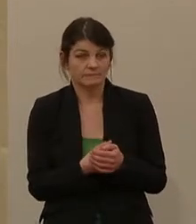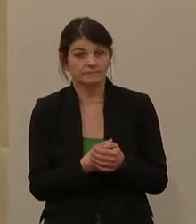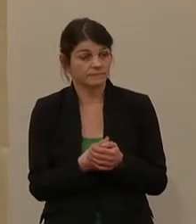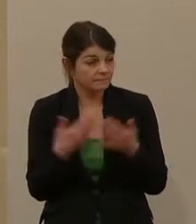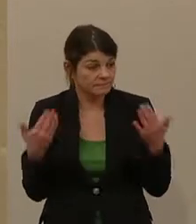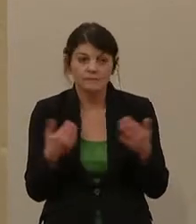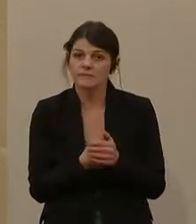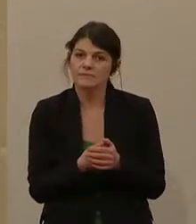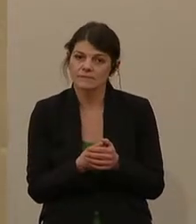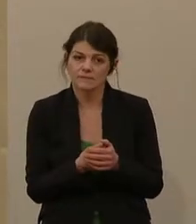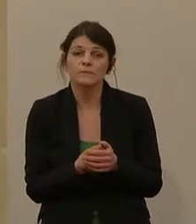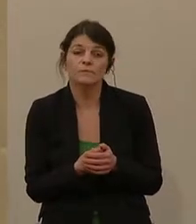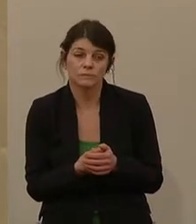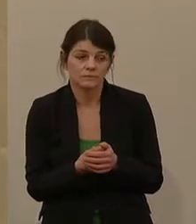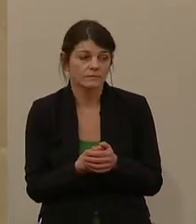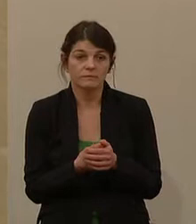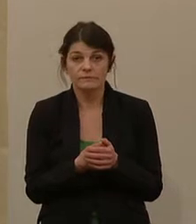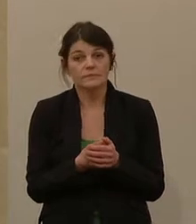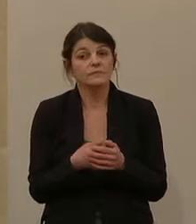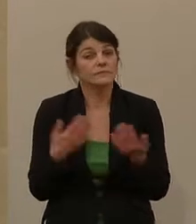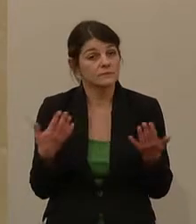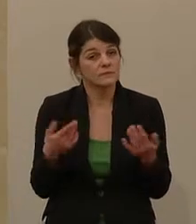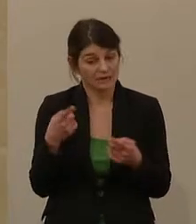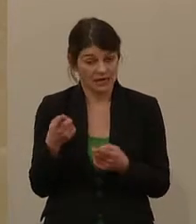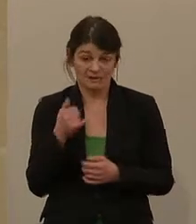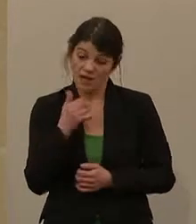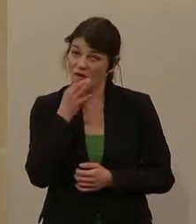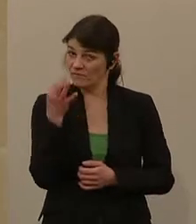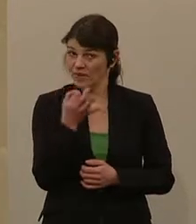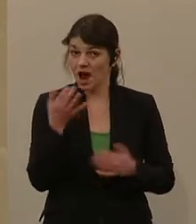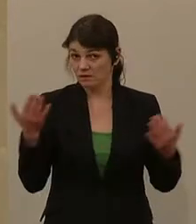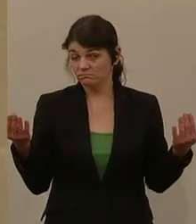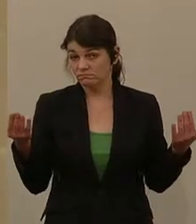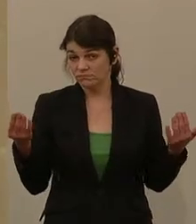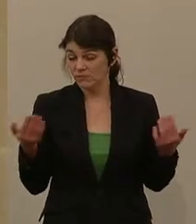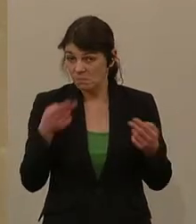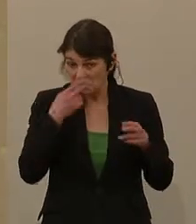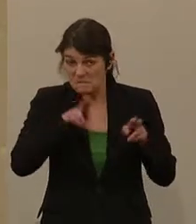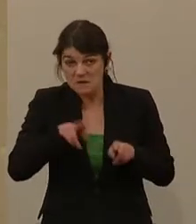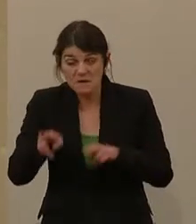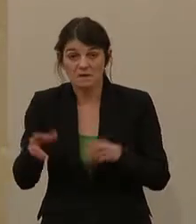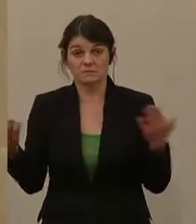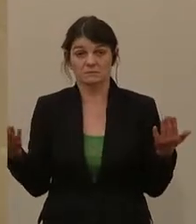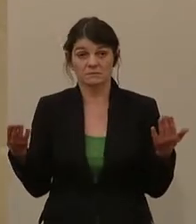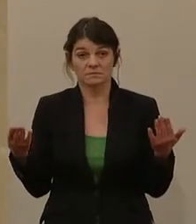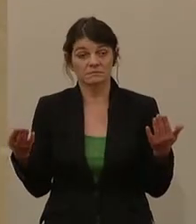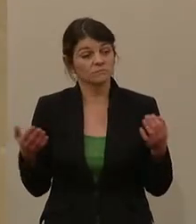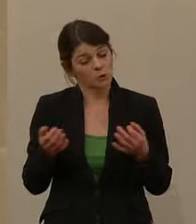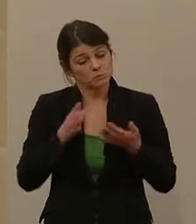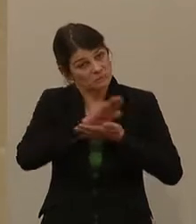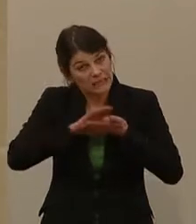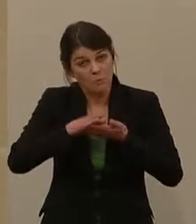nämlich, weil das Ganze natürlich zutiefst eine Frage ist der Fairness im